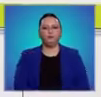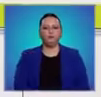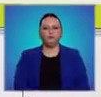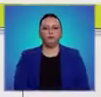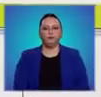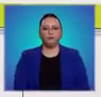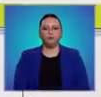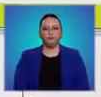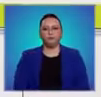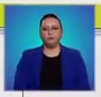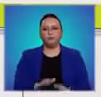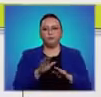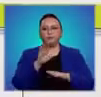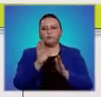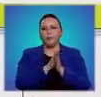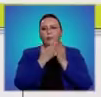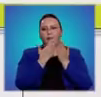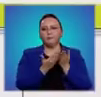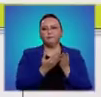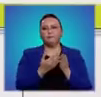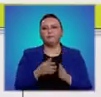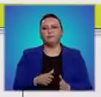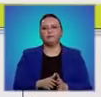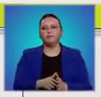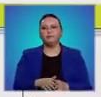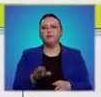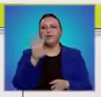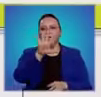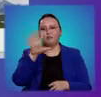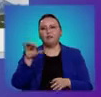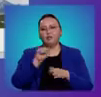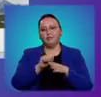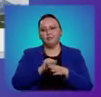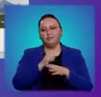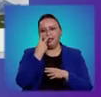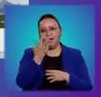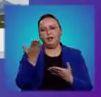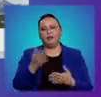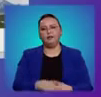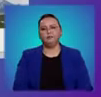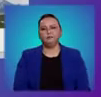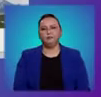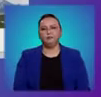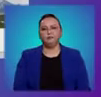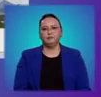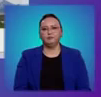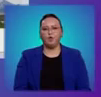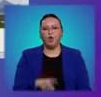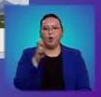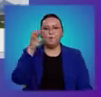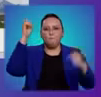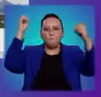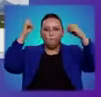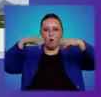хүүхдүүдээ сурах бичгийн 66 дугаар талын 56 дугаар дасгалыг анзаарч хараарай. Багш нь хоёр даалгавар үгий бороо гэсэн